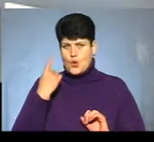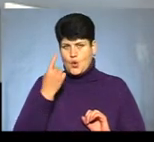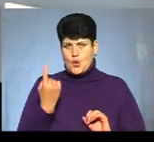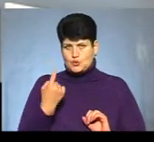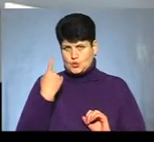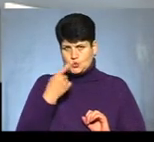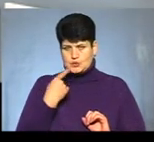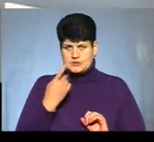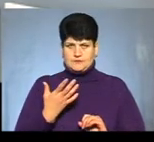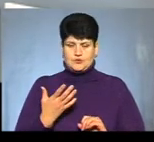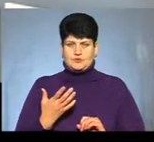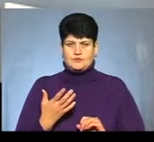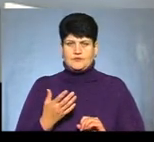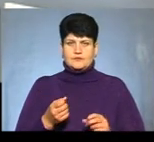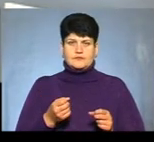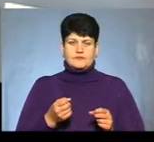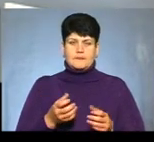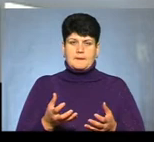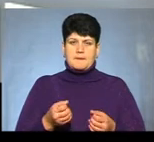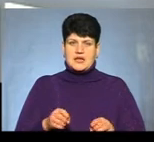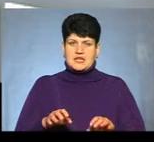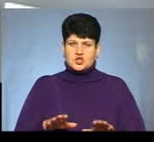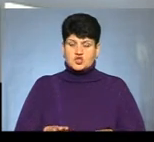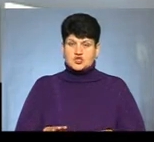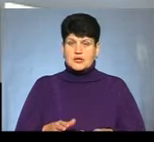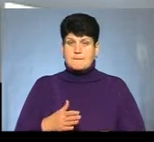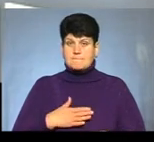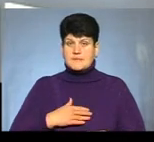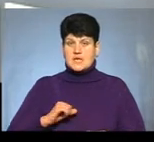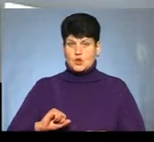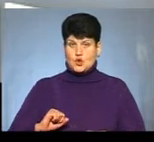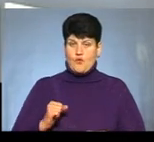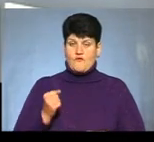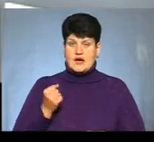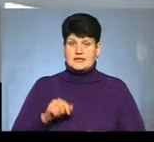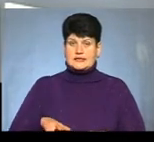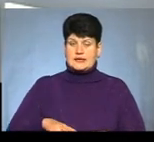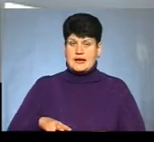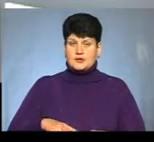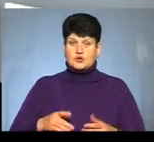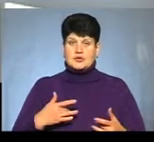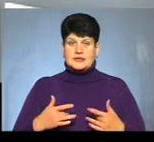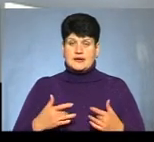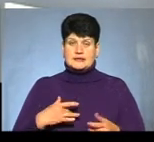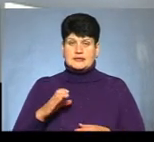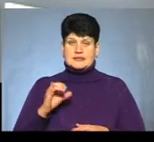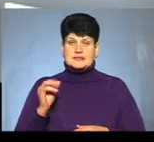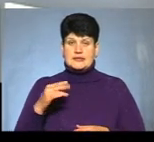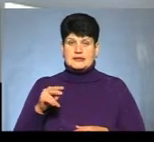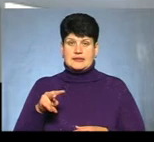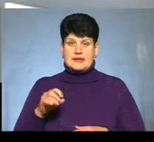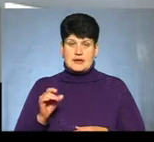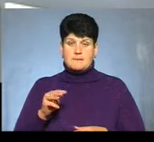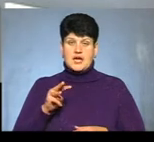керівнику одноосібно розправлятись чи приймати рішення. Мій товариш, директор театру